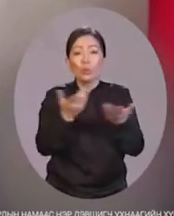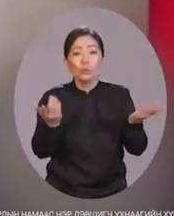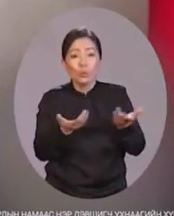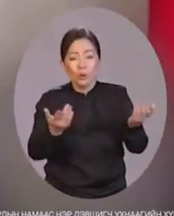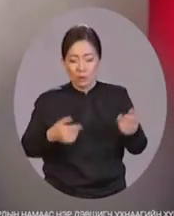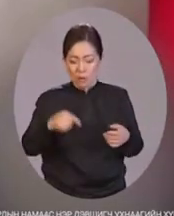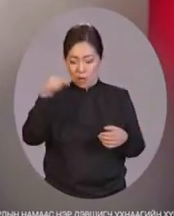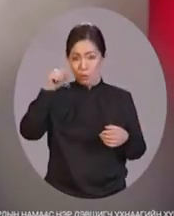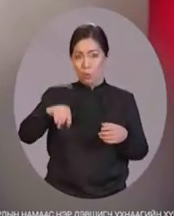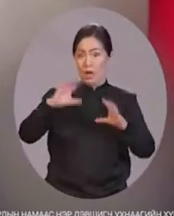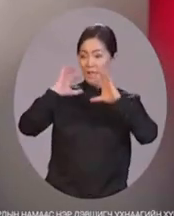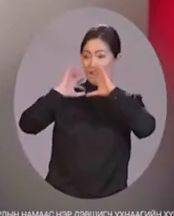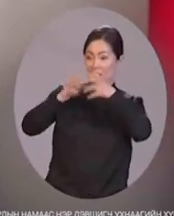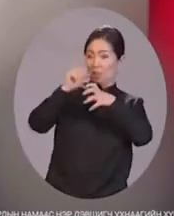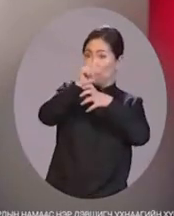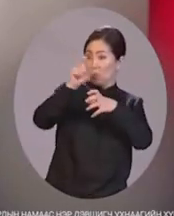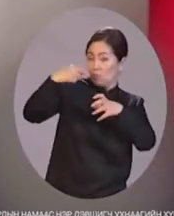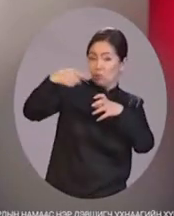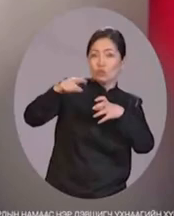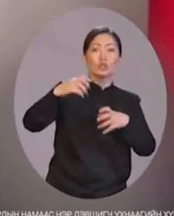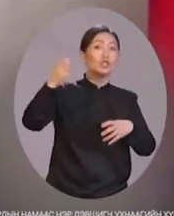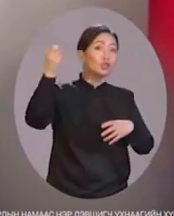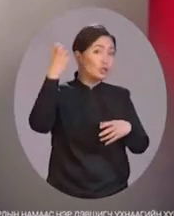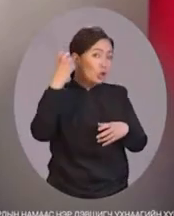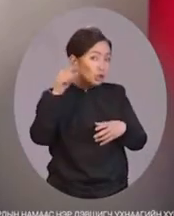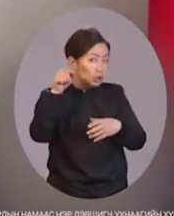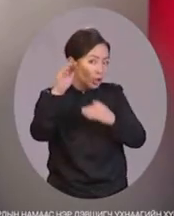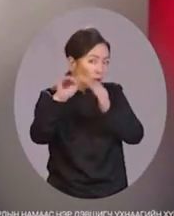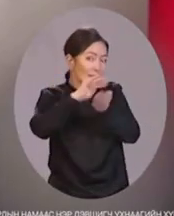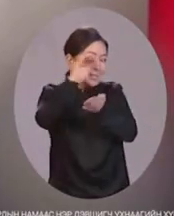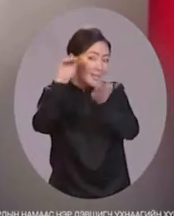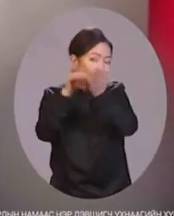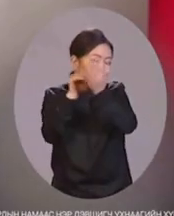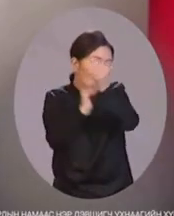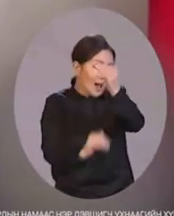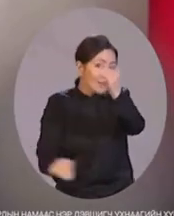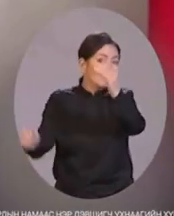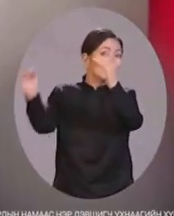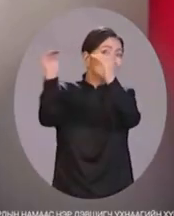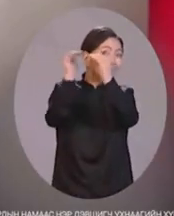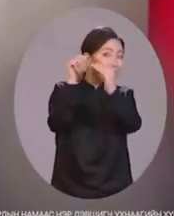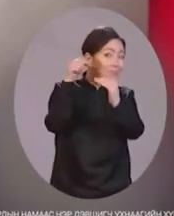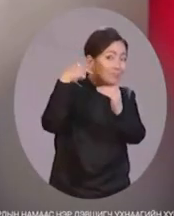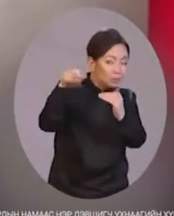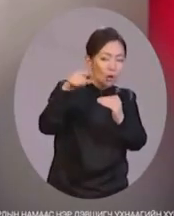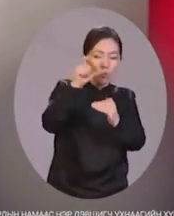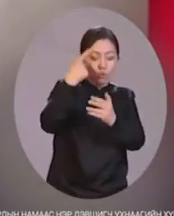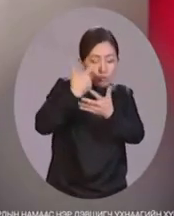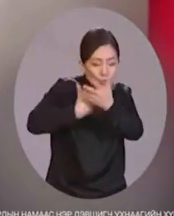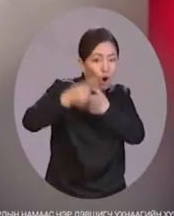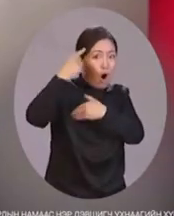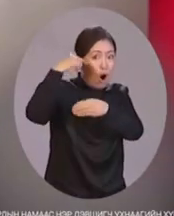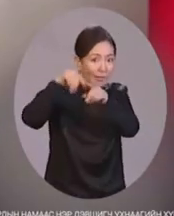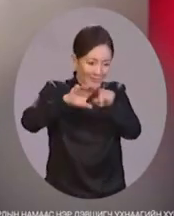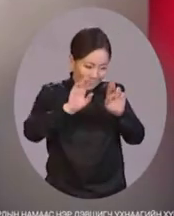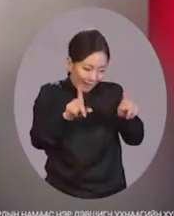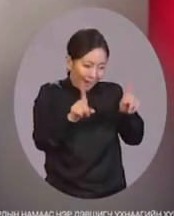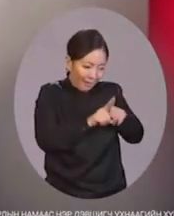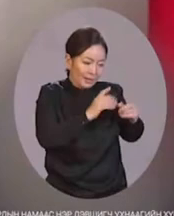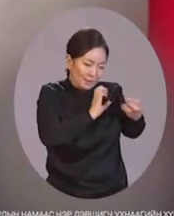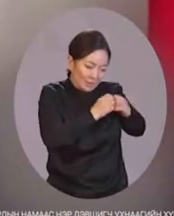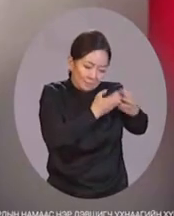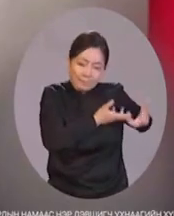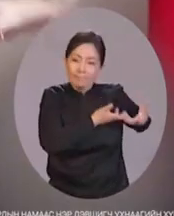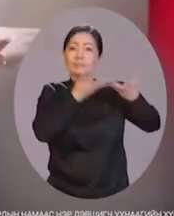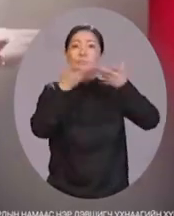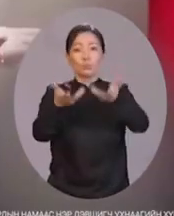нь яах ёстой вэ гэхээр тухайн дэлхийн хүмүүсийн сонсож байгаа стандарт, үзэж байгаа стандарт, тэр хүмүүсийн ойлгож байгаа